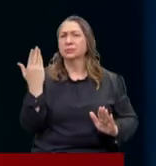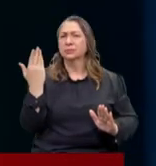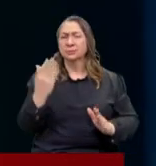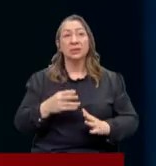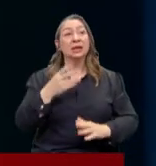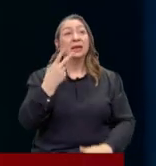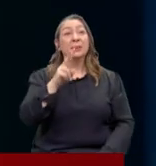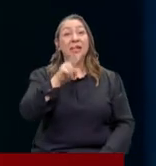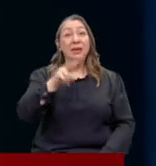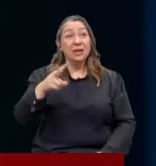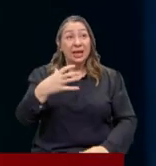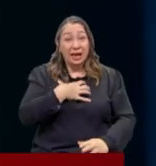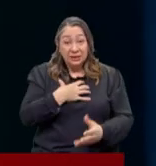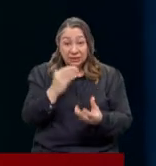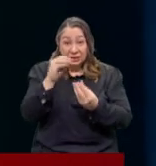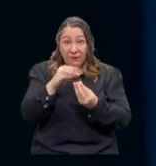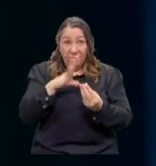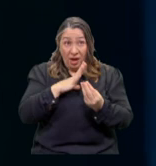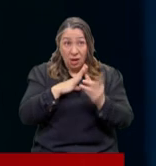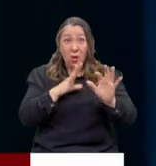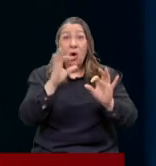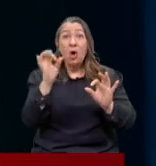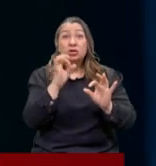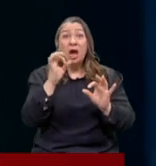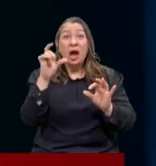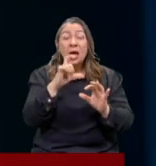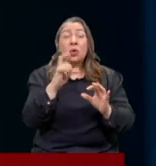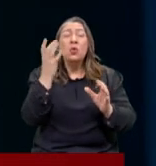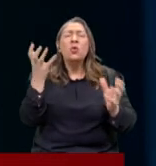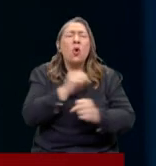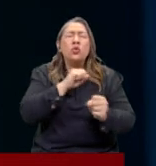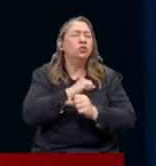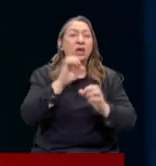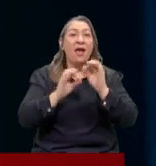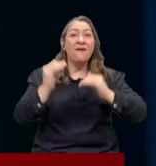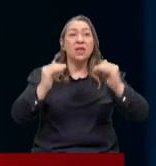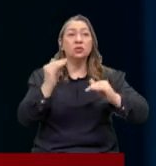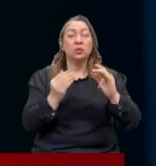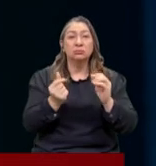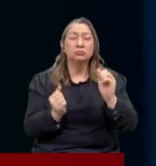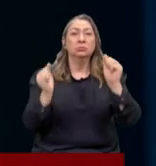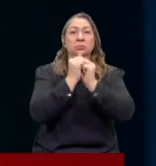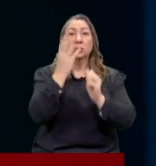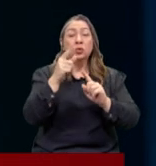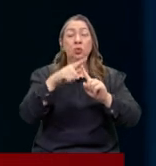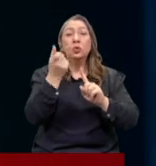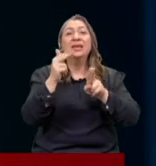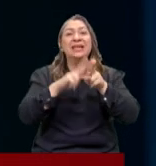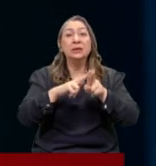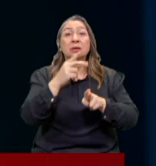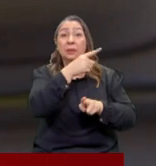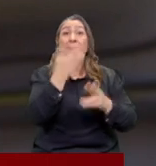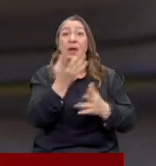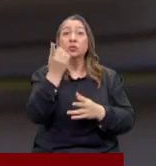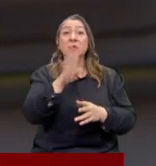kaldıracağız. 2022'nin kendi zamları geliyor. Bakın bu Ocak ayında korkunç bir enflasyon daha çıkacak. Yani muhtemelen Ocak sonunda TÜİK bile %40'ın üzerinde bir rakam açıklamak